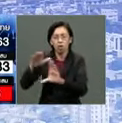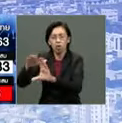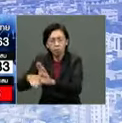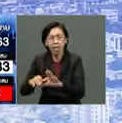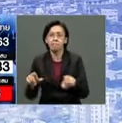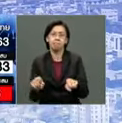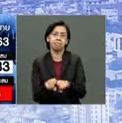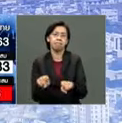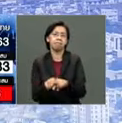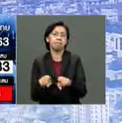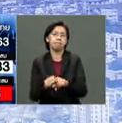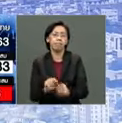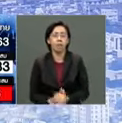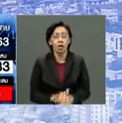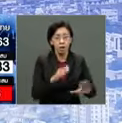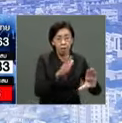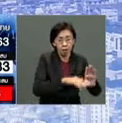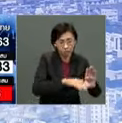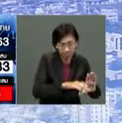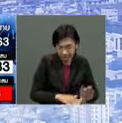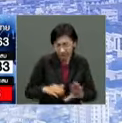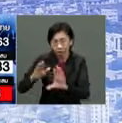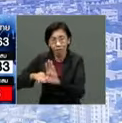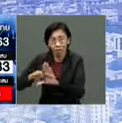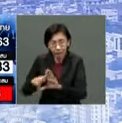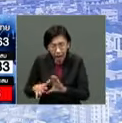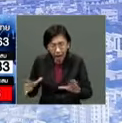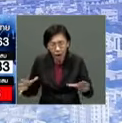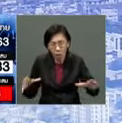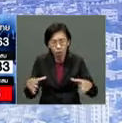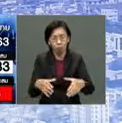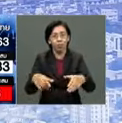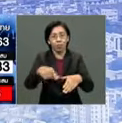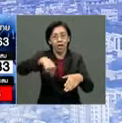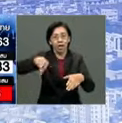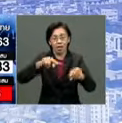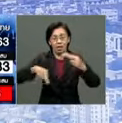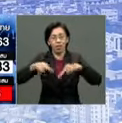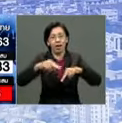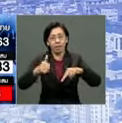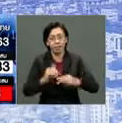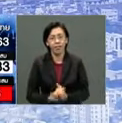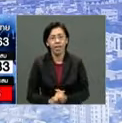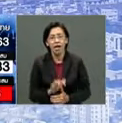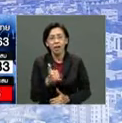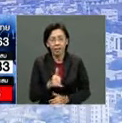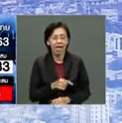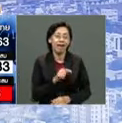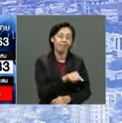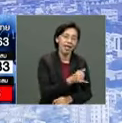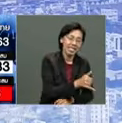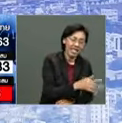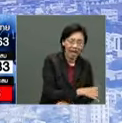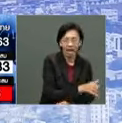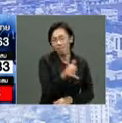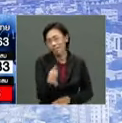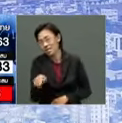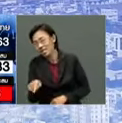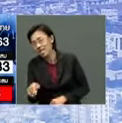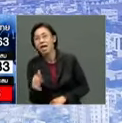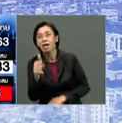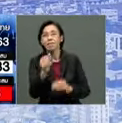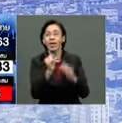ะครับเพื่อเราจะได้มีระบบเดียวในการดูแลเพราะคนคนหนึ่งเดินทางไปอยู่ตรงนี้อีกวันหนึ่งอาจจะไปอีกที่จังหวัดหนึ่งอีกวันหนึ่งอา